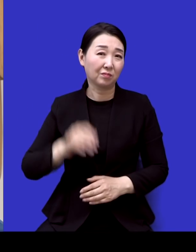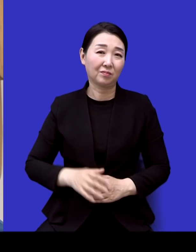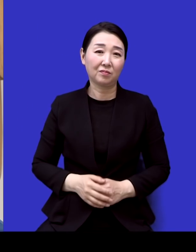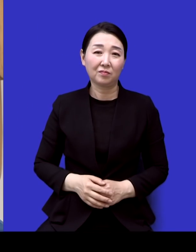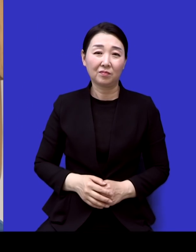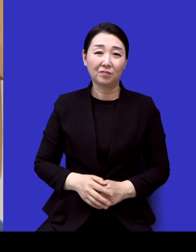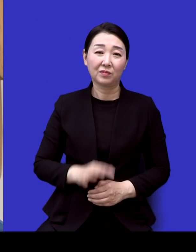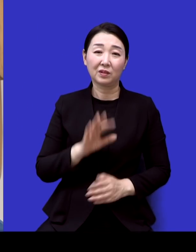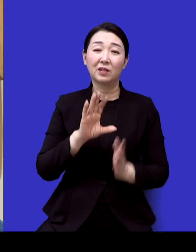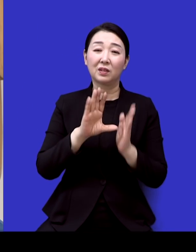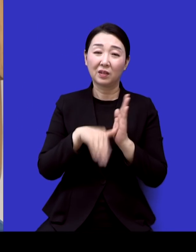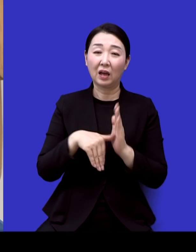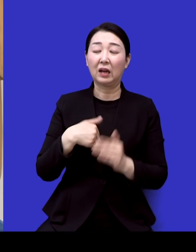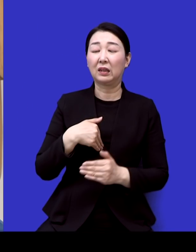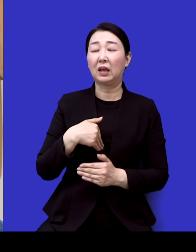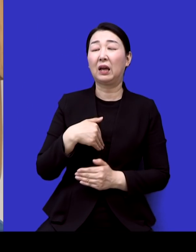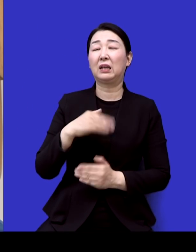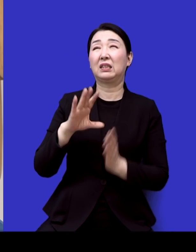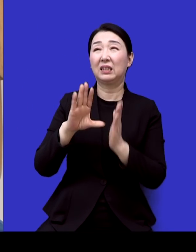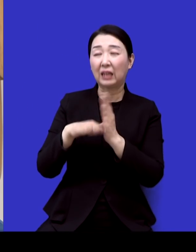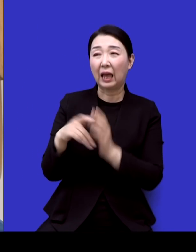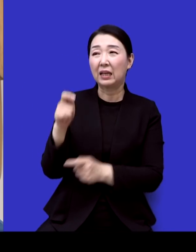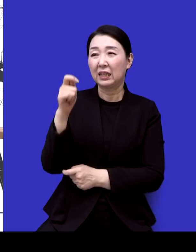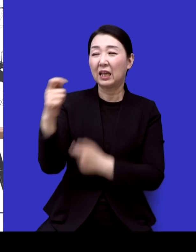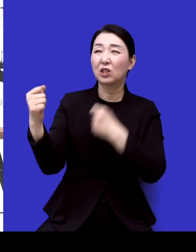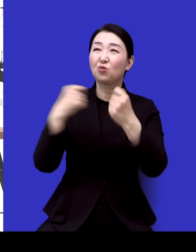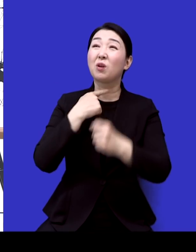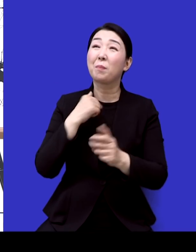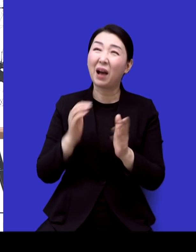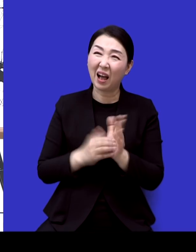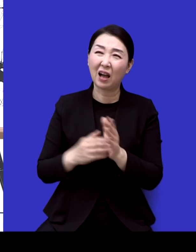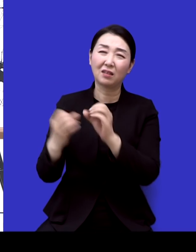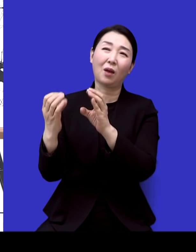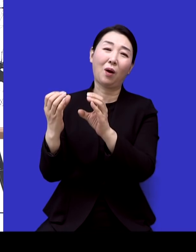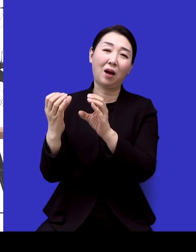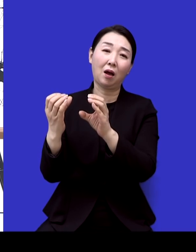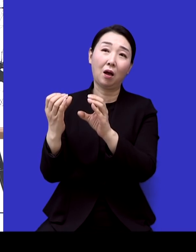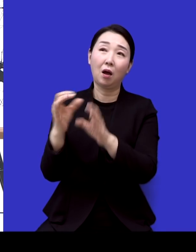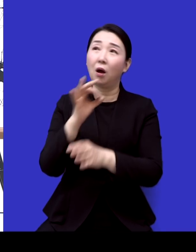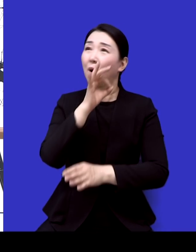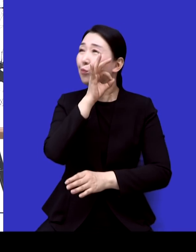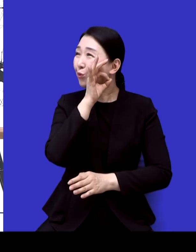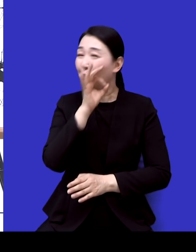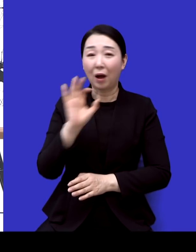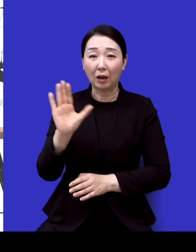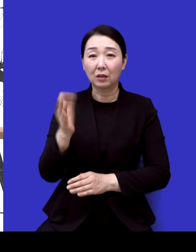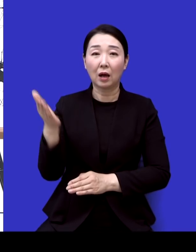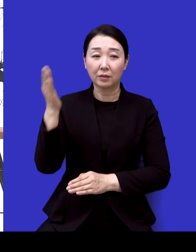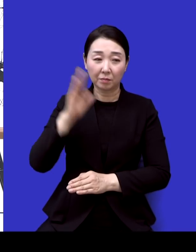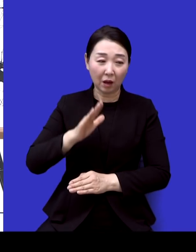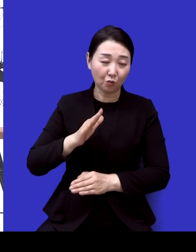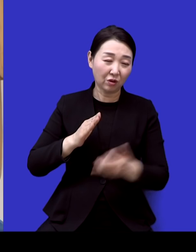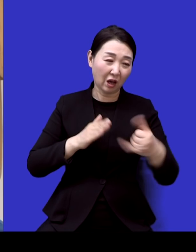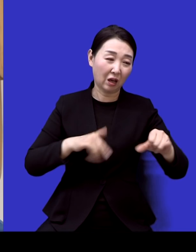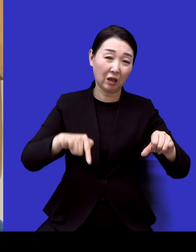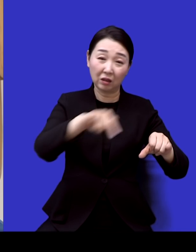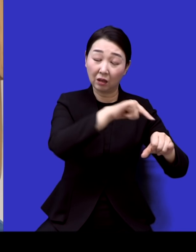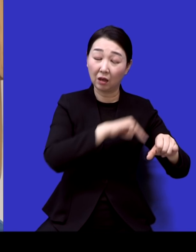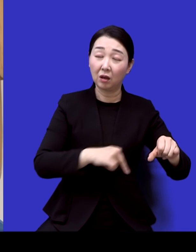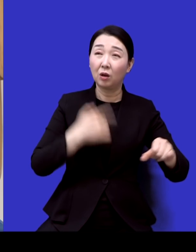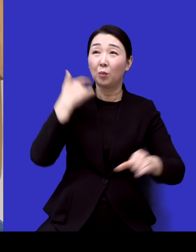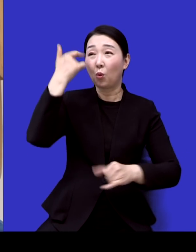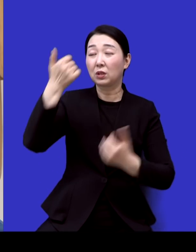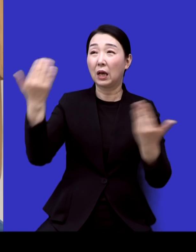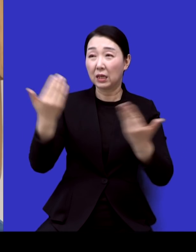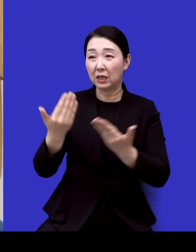그때 나 그때 택시 운전했었잖아 그러시더라고요. 그게 뭐 부끄러운 일은 아닌데 저희한테 이제 목사님을